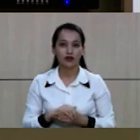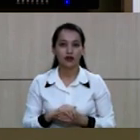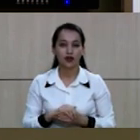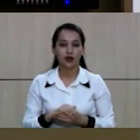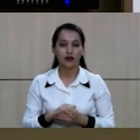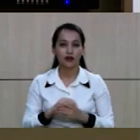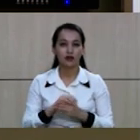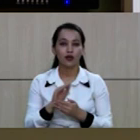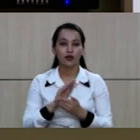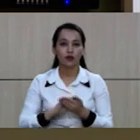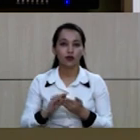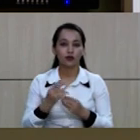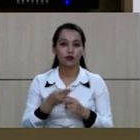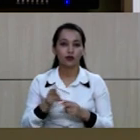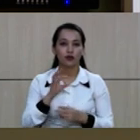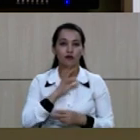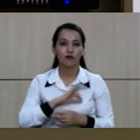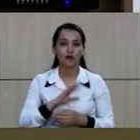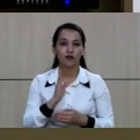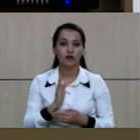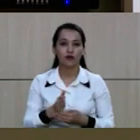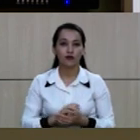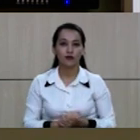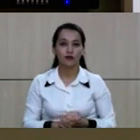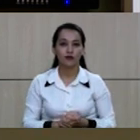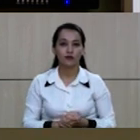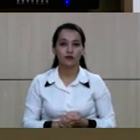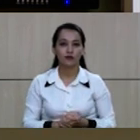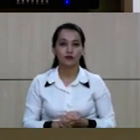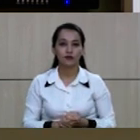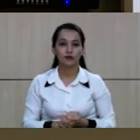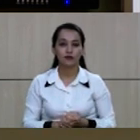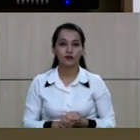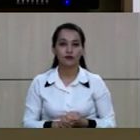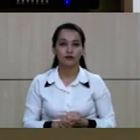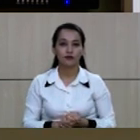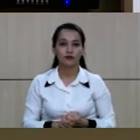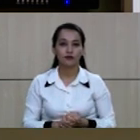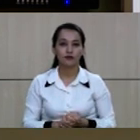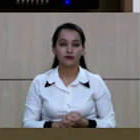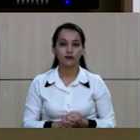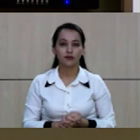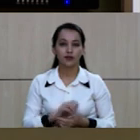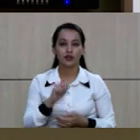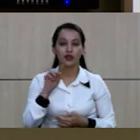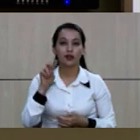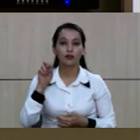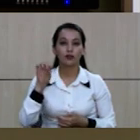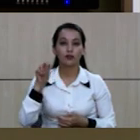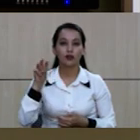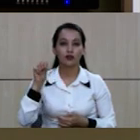ko'rsatib berishdan iboratdir. Shuning uchun masalni biz majoziy ma'noda qo'llanadigan janr deymiz. Demak, zarbul masalda